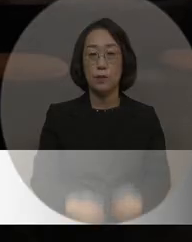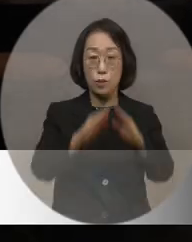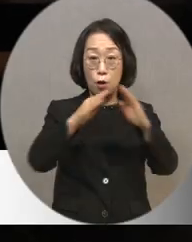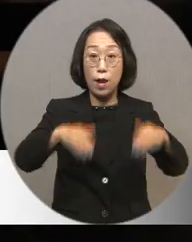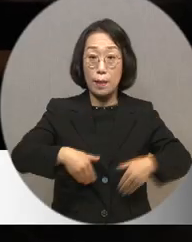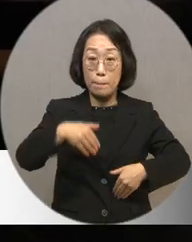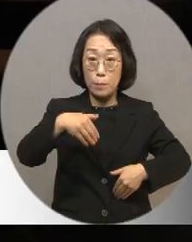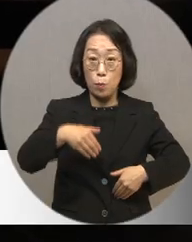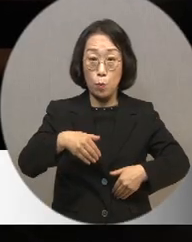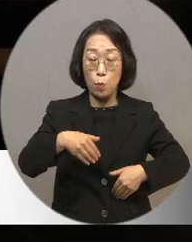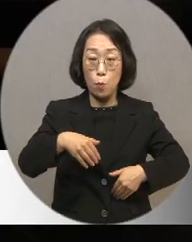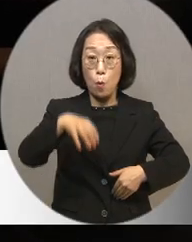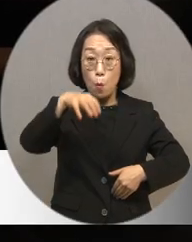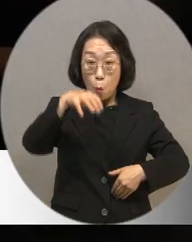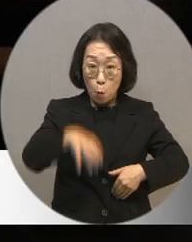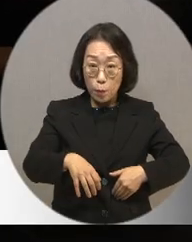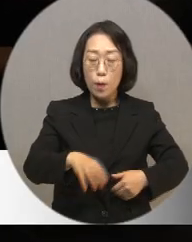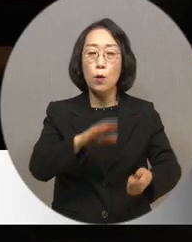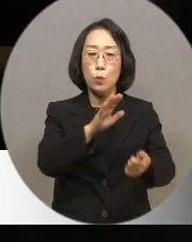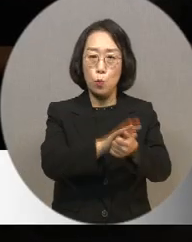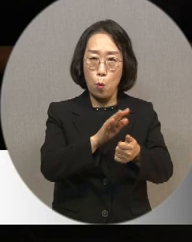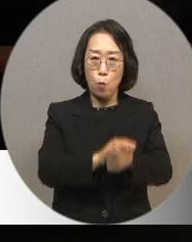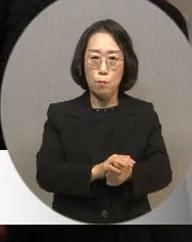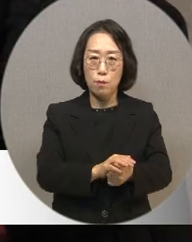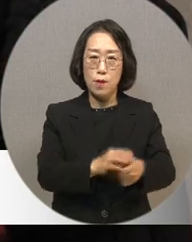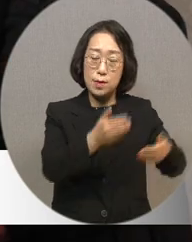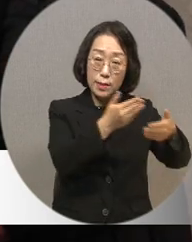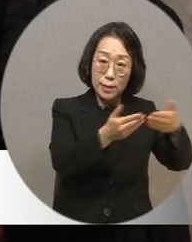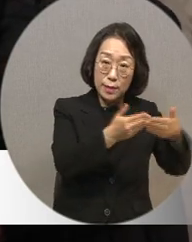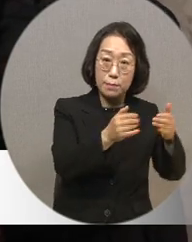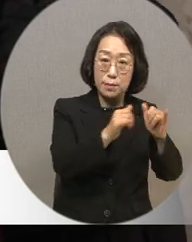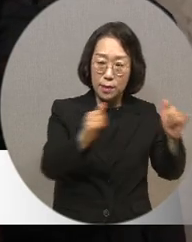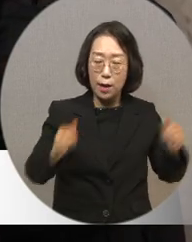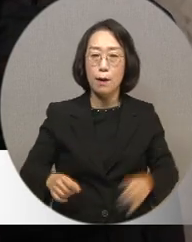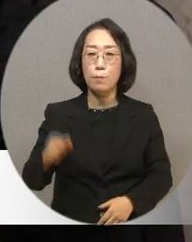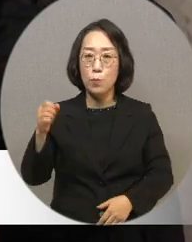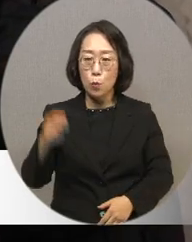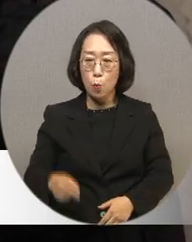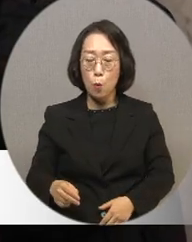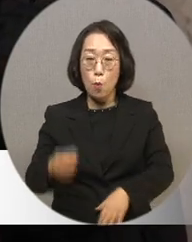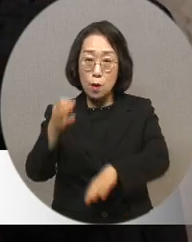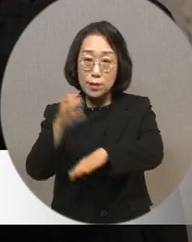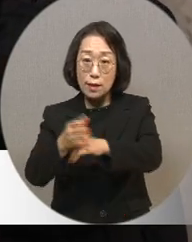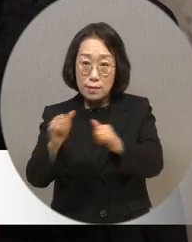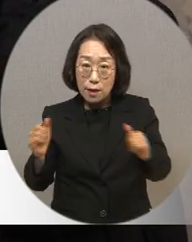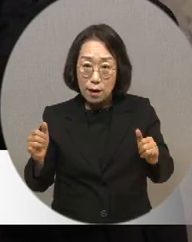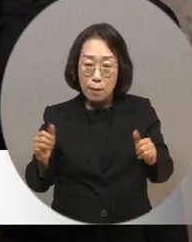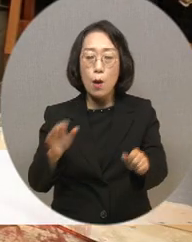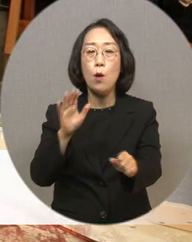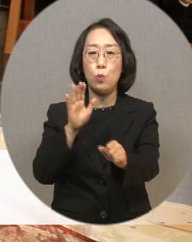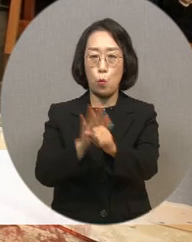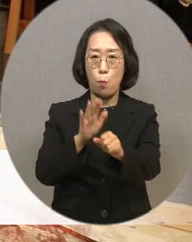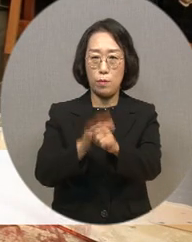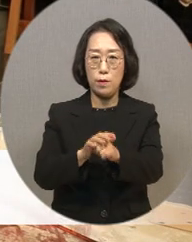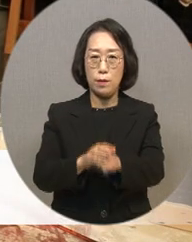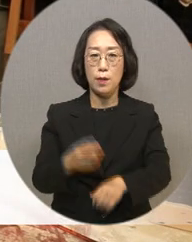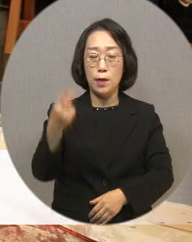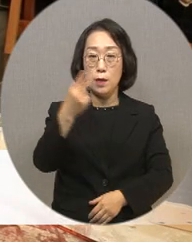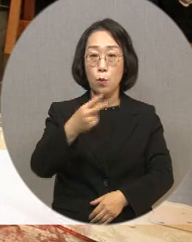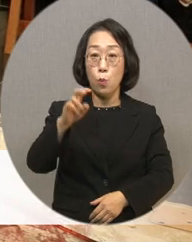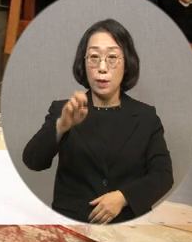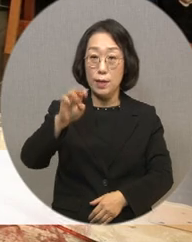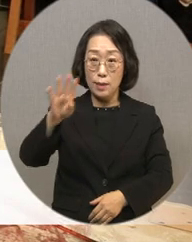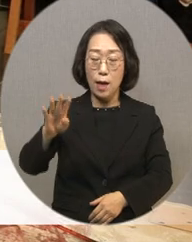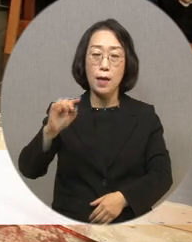전라남도의 후원으로 작가들과 컬렉터들 사이 작품 세일즈가 이루어질 수 있도록 돕는 2024